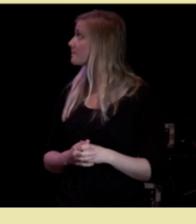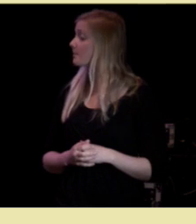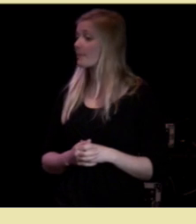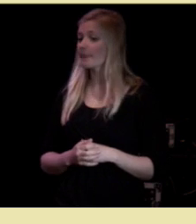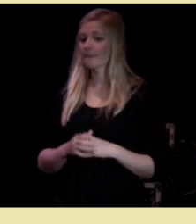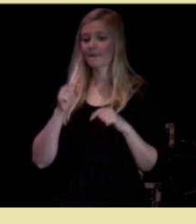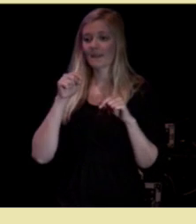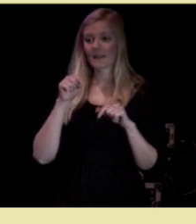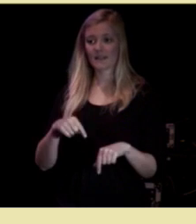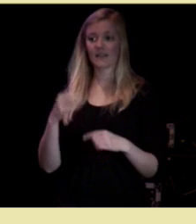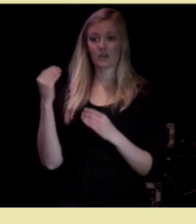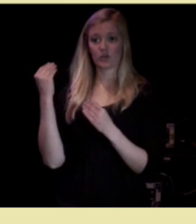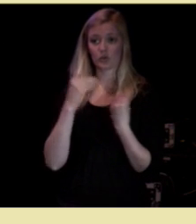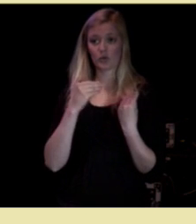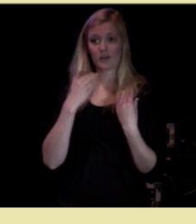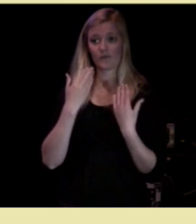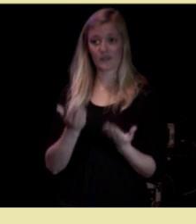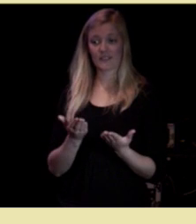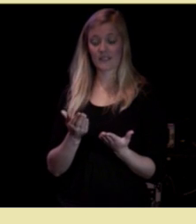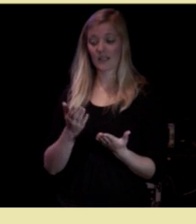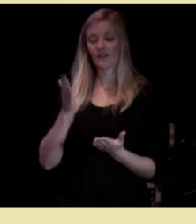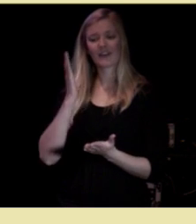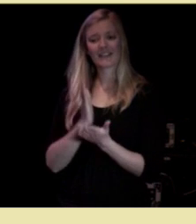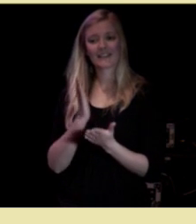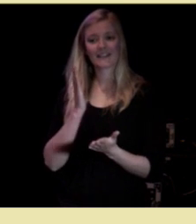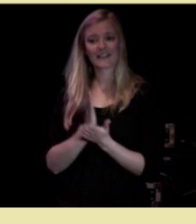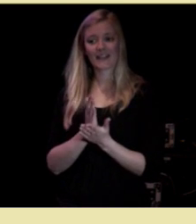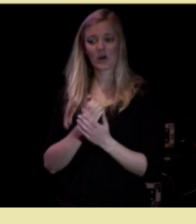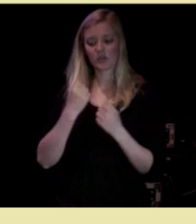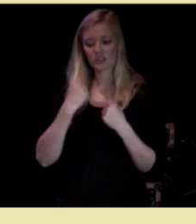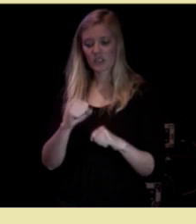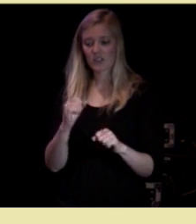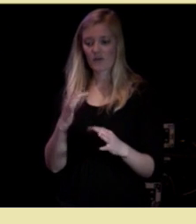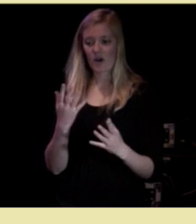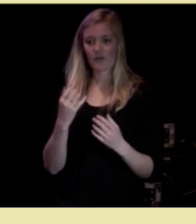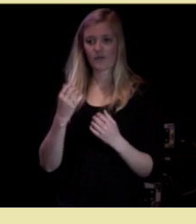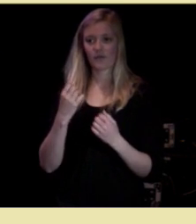Denne studien viste at det var riktig å satse der vi gjorde.